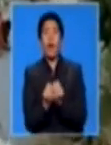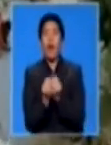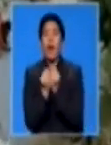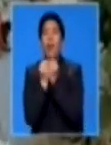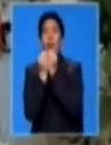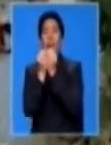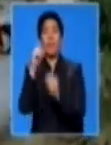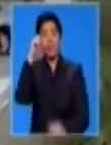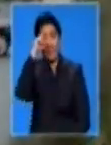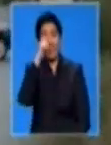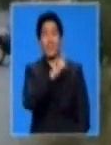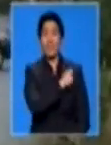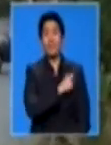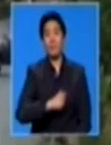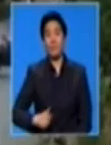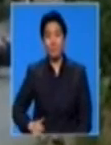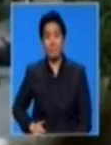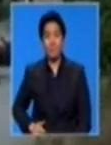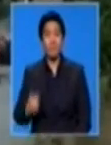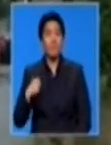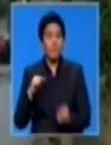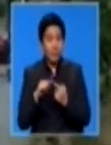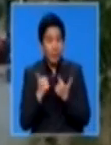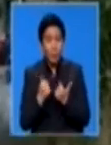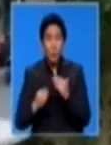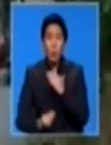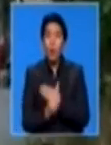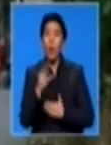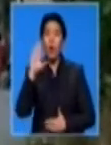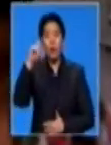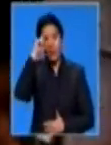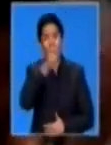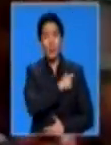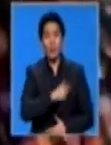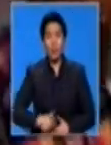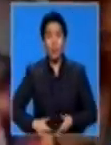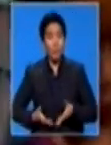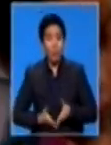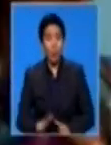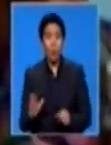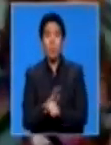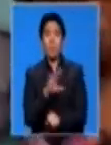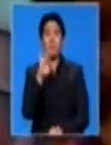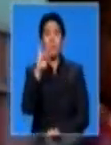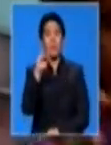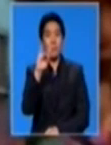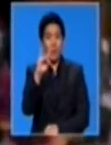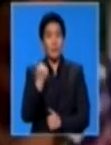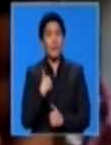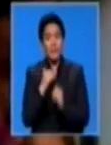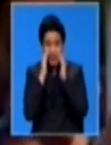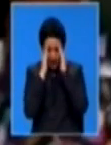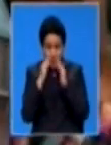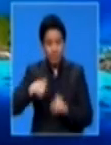ชกุศลแด่พระบาทสมเด็จพระเจ้าอยู่หัวในโอกาสเจริญพระชนมพรรษา88พรรษาและตั้งใจว่